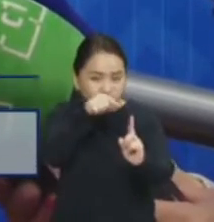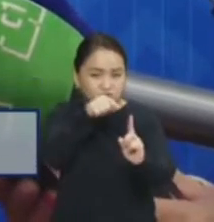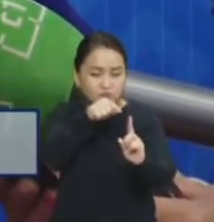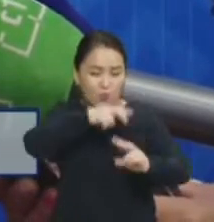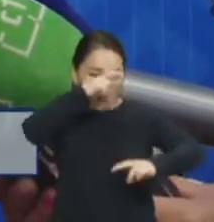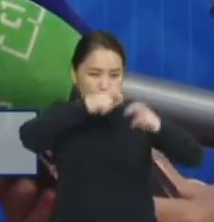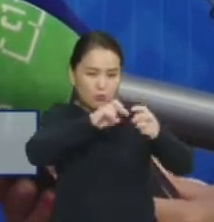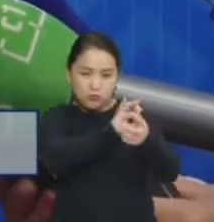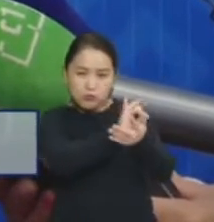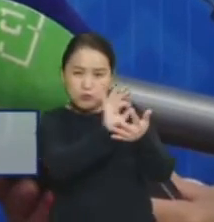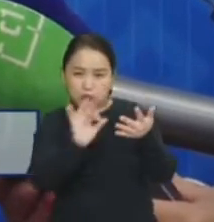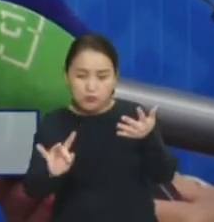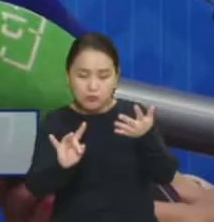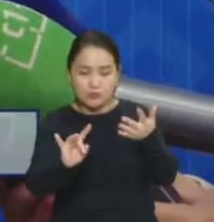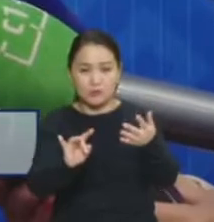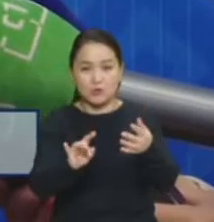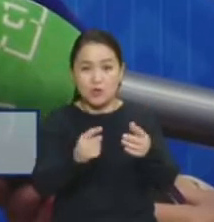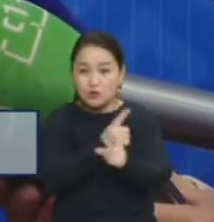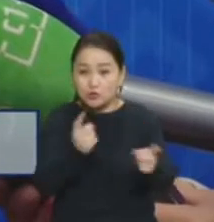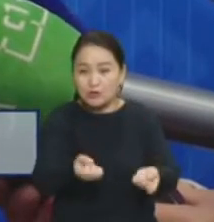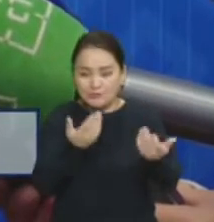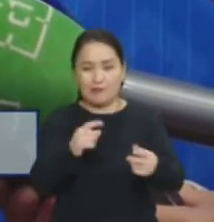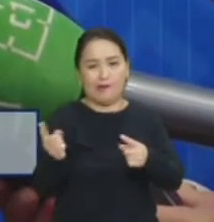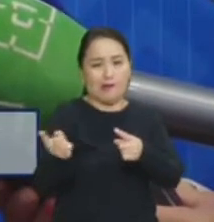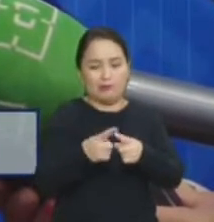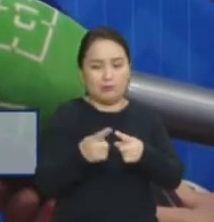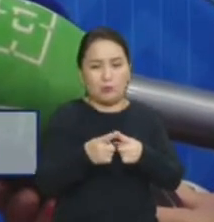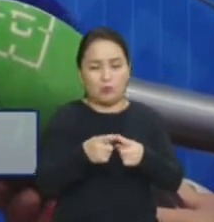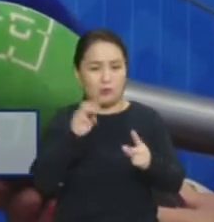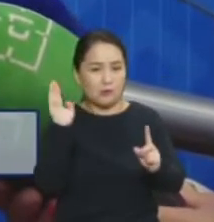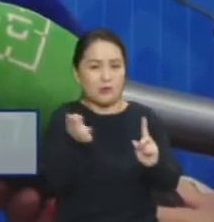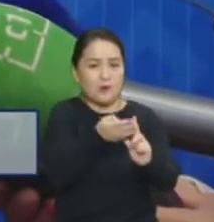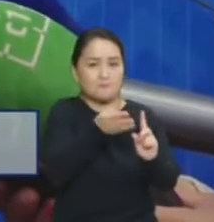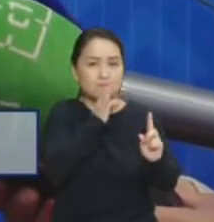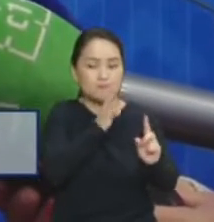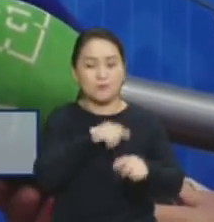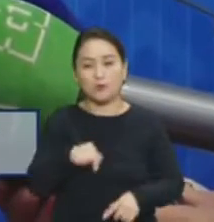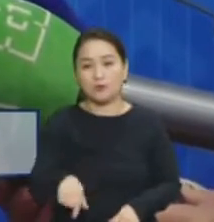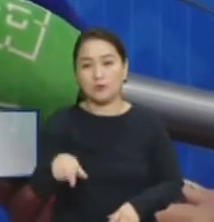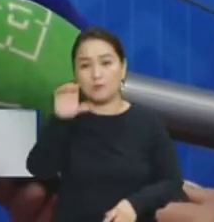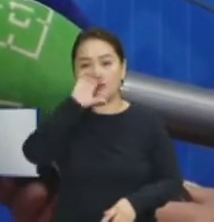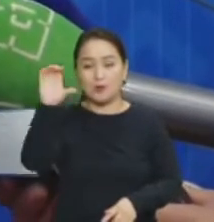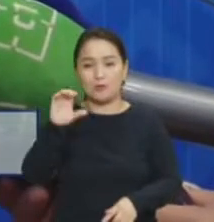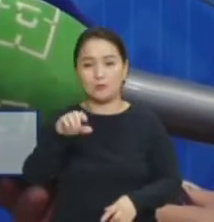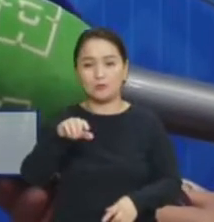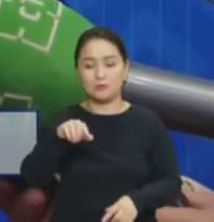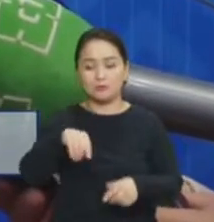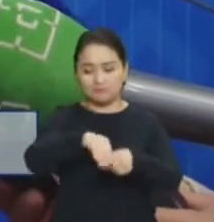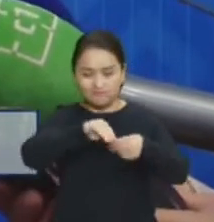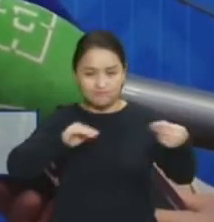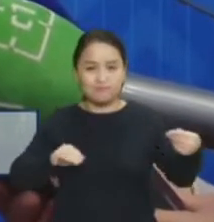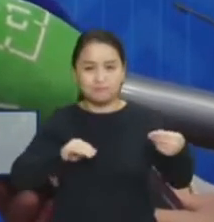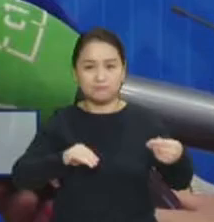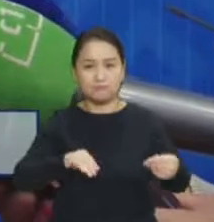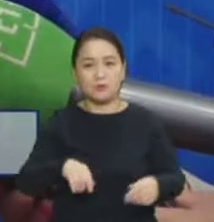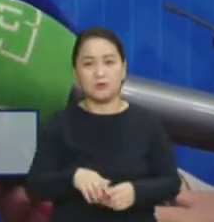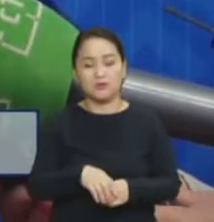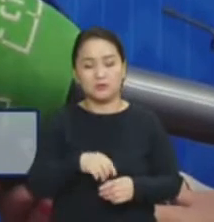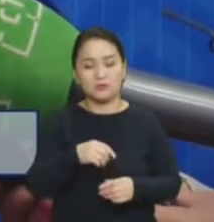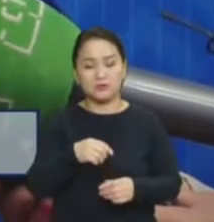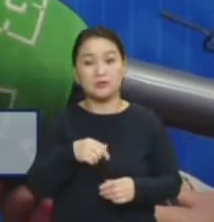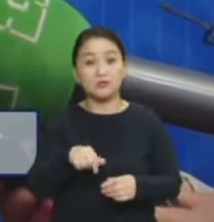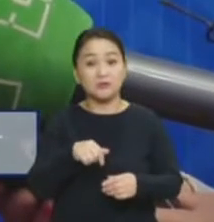авна. Имэлтдээр үйл ажиллагаа явуулж байгаа өнөөдрийн байдлаар нэг аж ахуйн нэгжийн эрхийг хүчингү болгосон байна. Үйл ажиллагаа явуулах